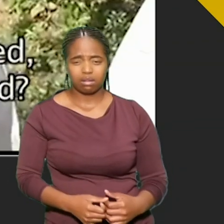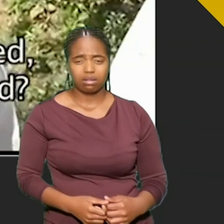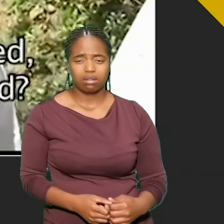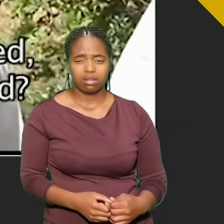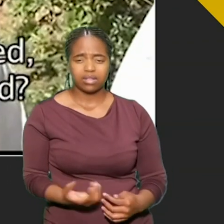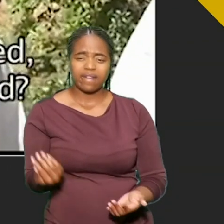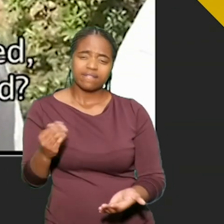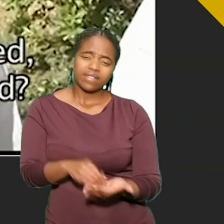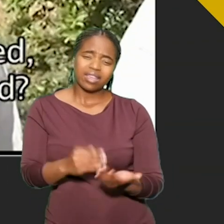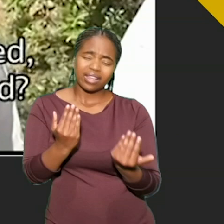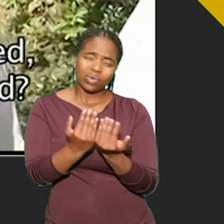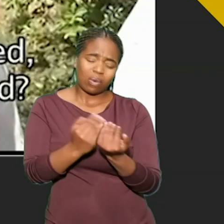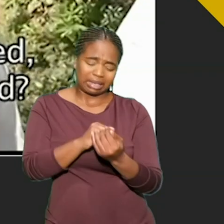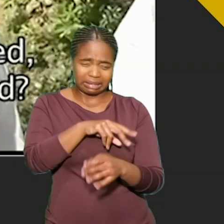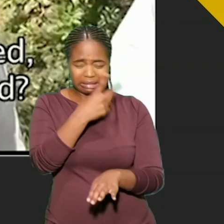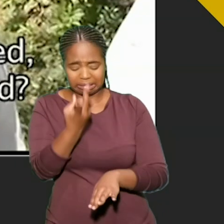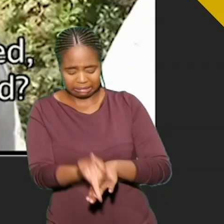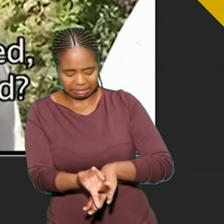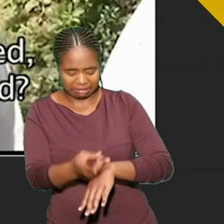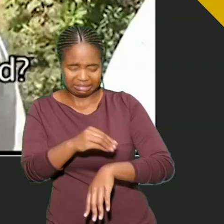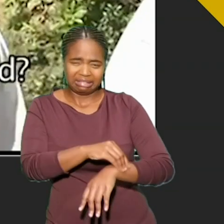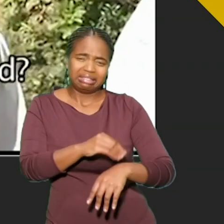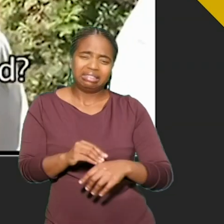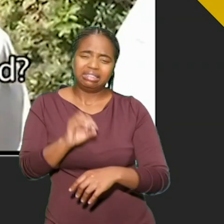bafika esikolweni begruzukile benezilonda